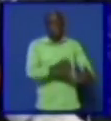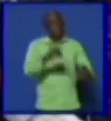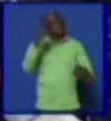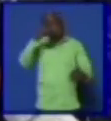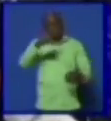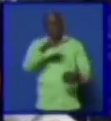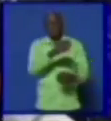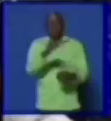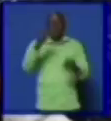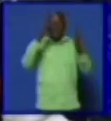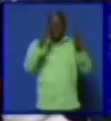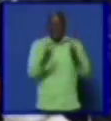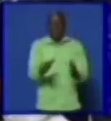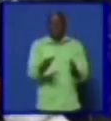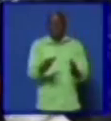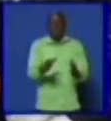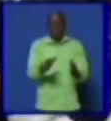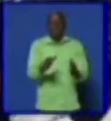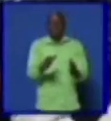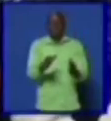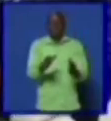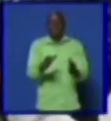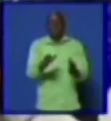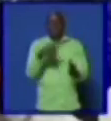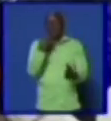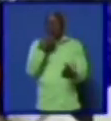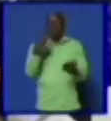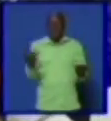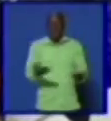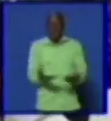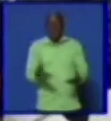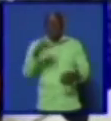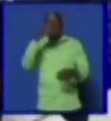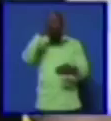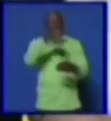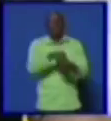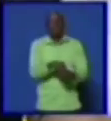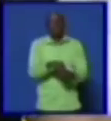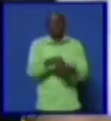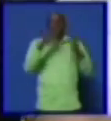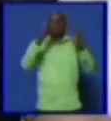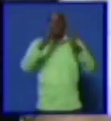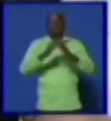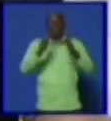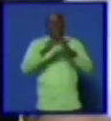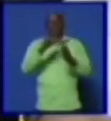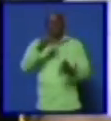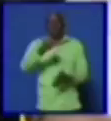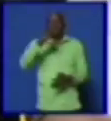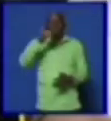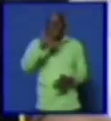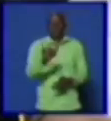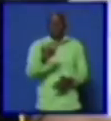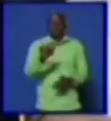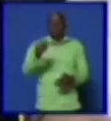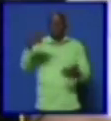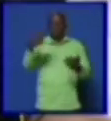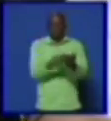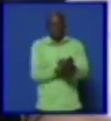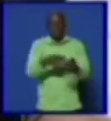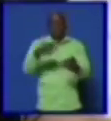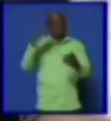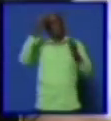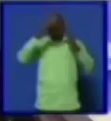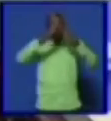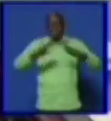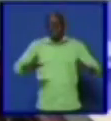aux Burkinabés qui sont ici dans cette ville de New York. De nouveaux locaux, un nouveau